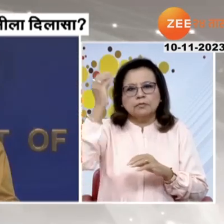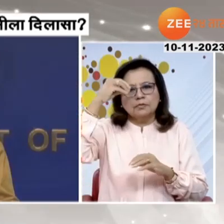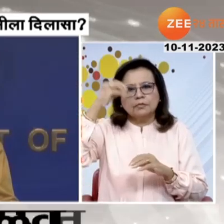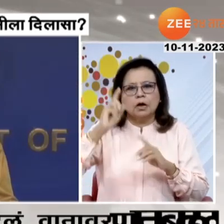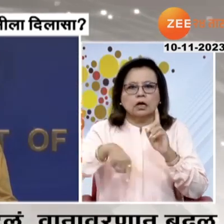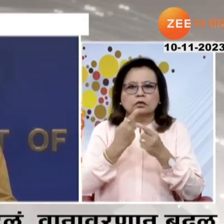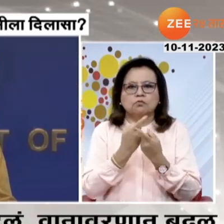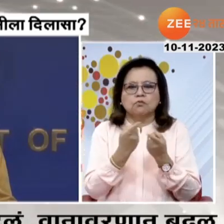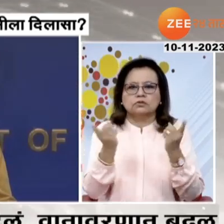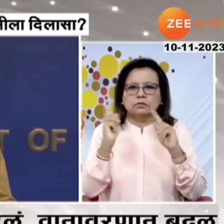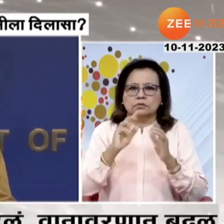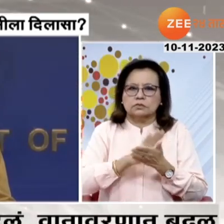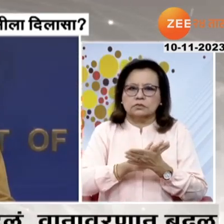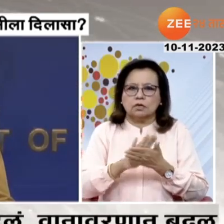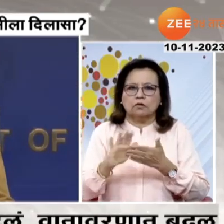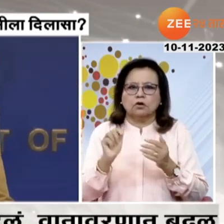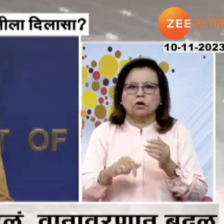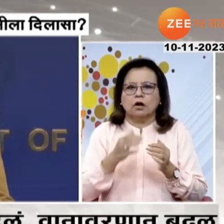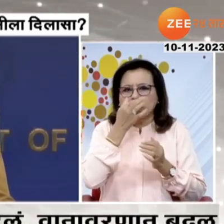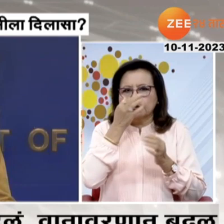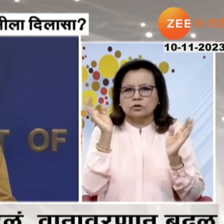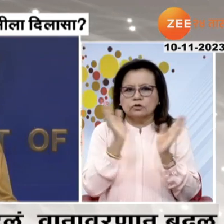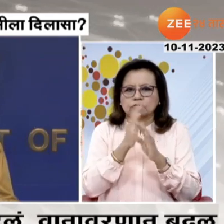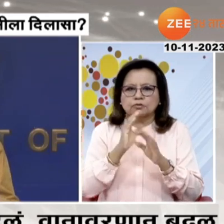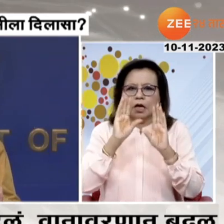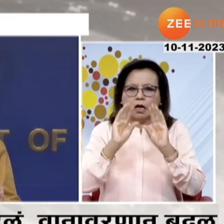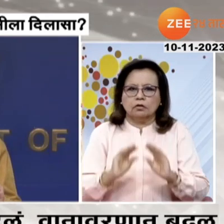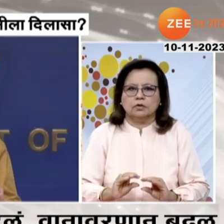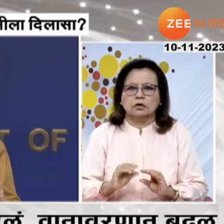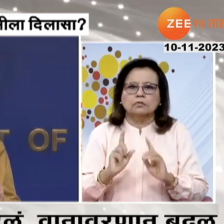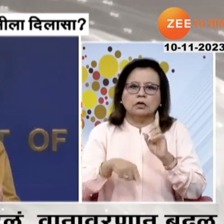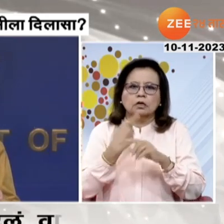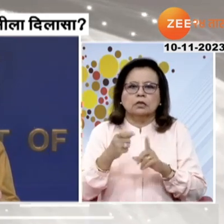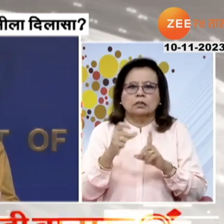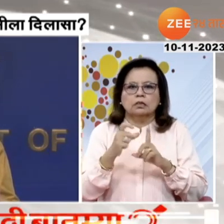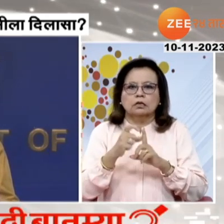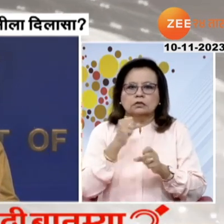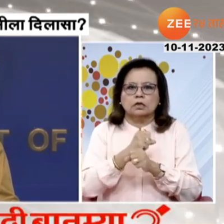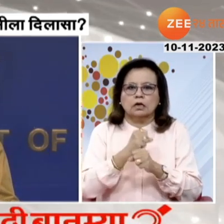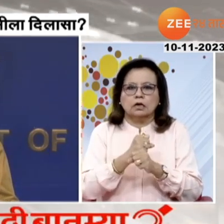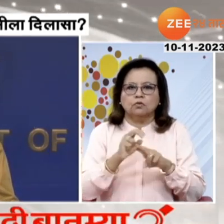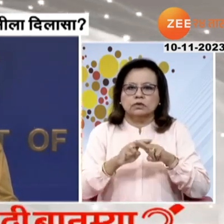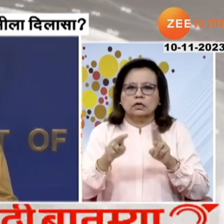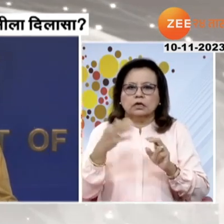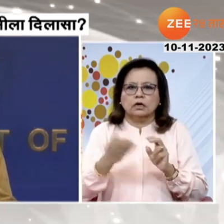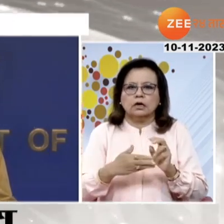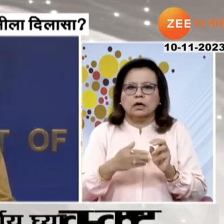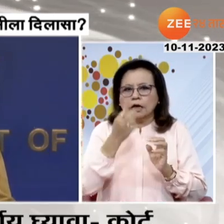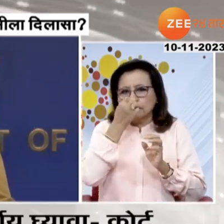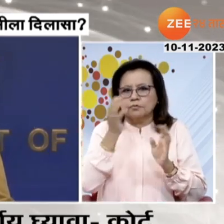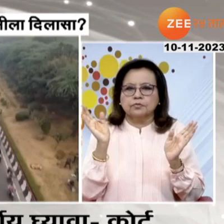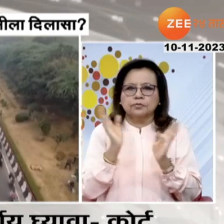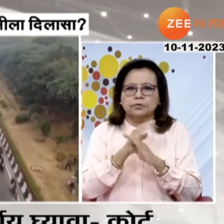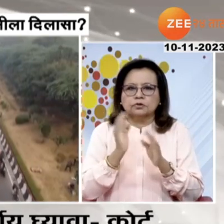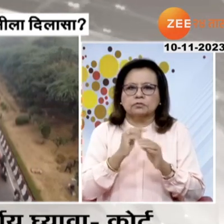कते पावसा मुले सध्या वातावरण स्वच्छ झालय आणि प्रदूषण सुद्धा कमी झालेला आहे यान दिल्ली सरकारने हा निर्णय